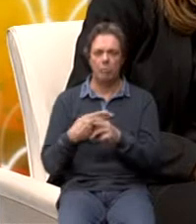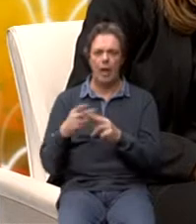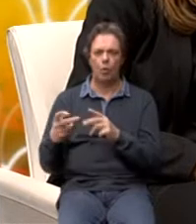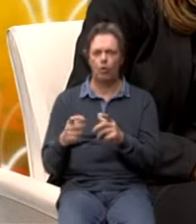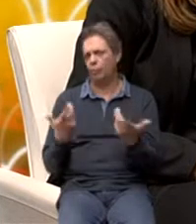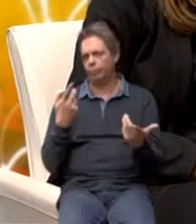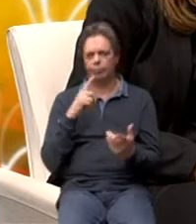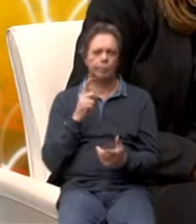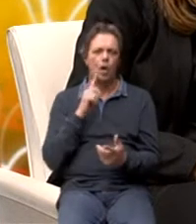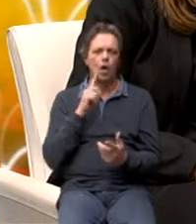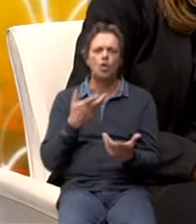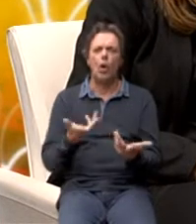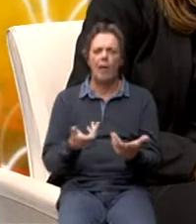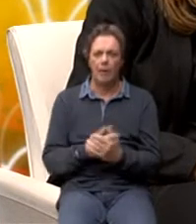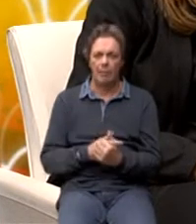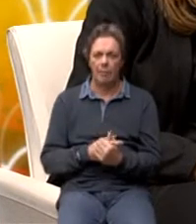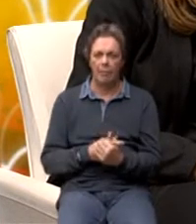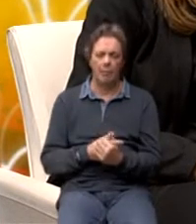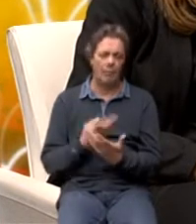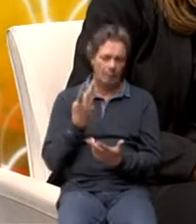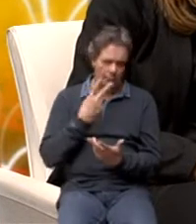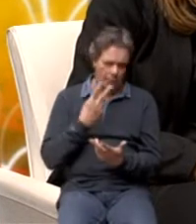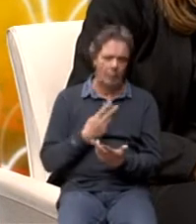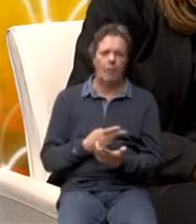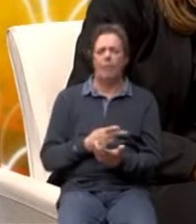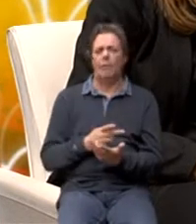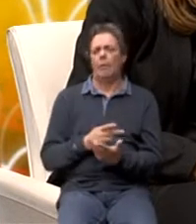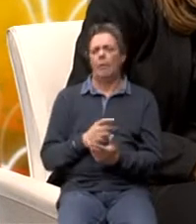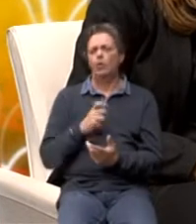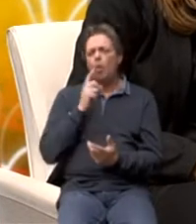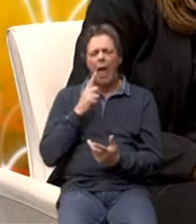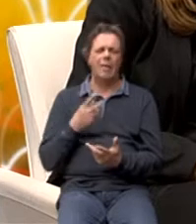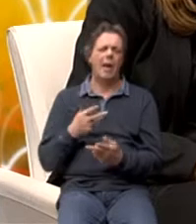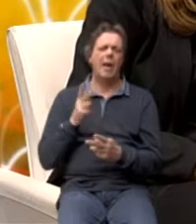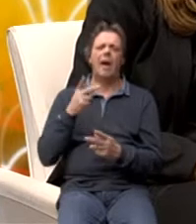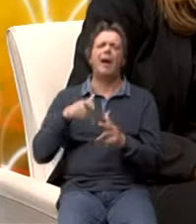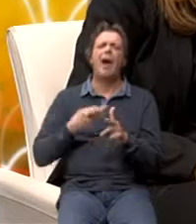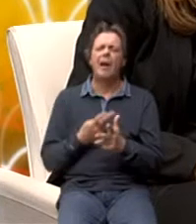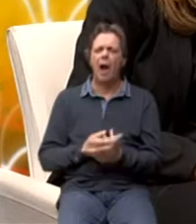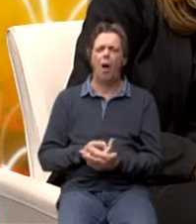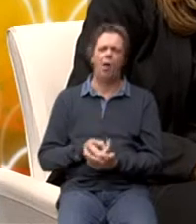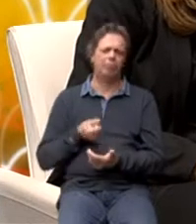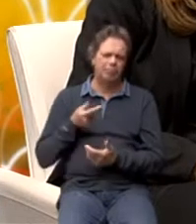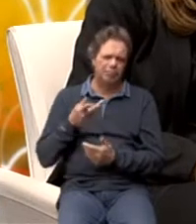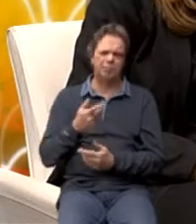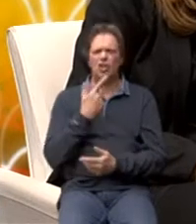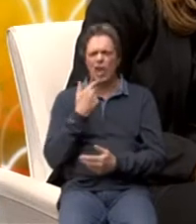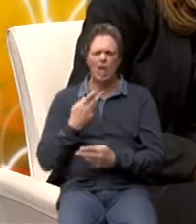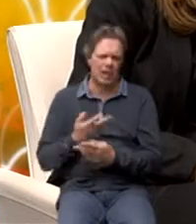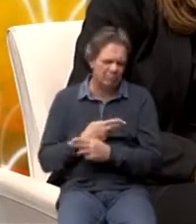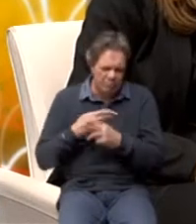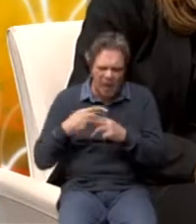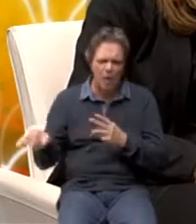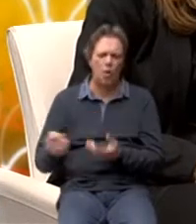znači kakaovac ekološki, kakao maslac ekološki, lecitin ekološki, ne znam, sve. Šećer